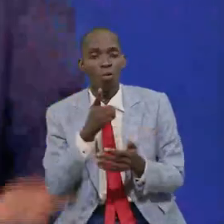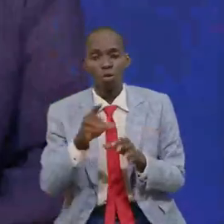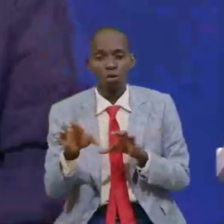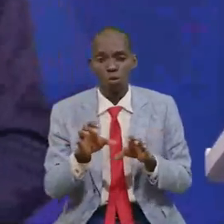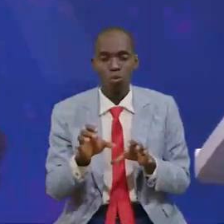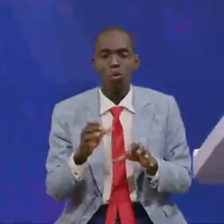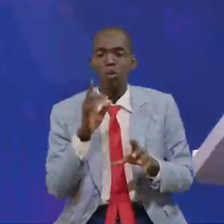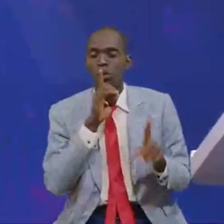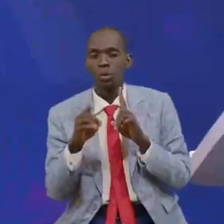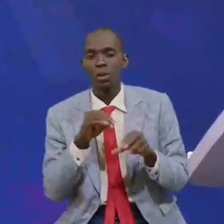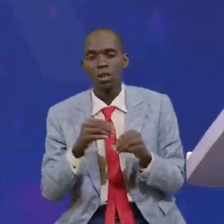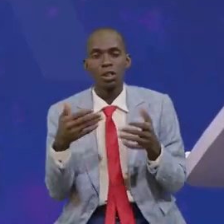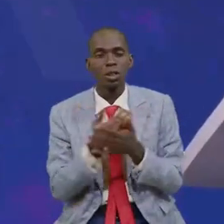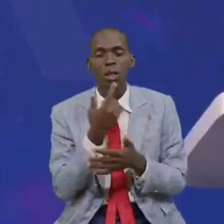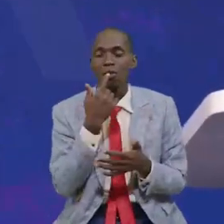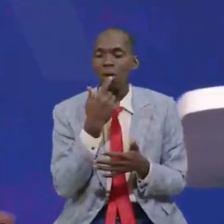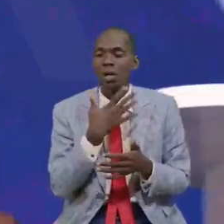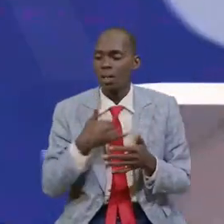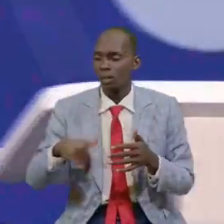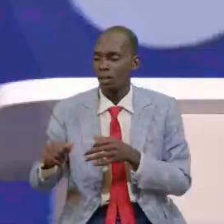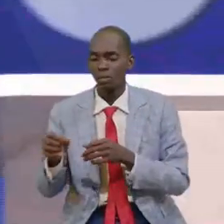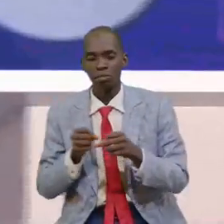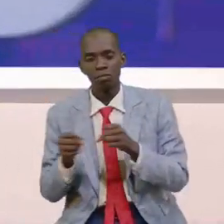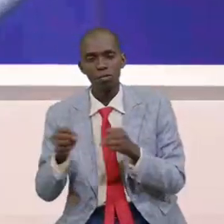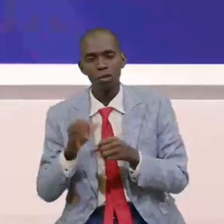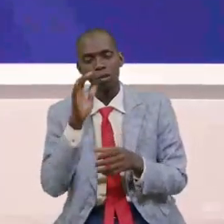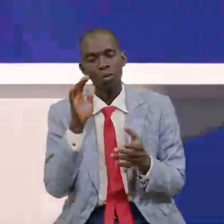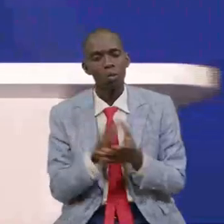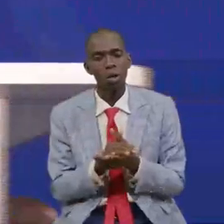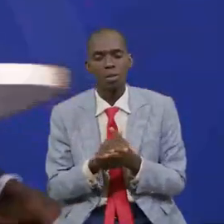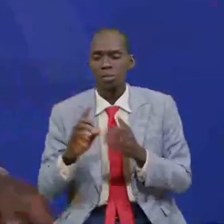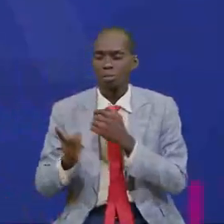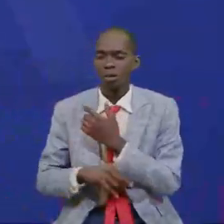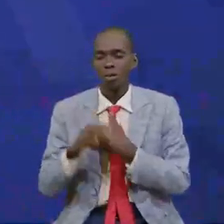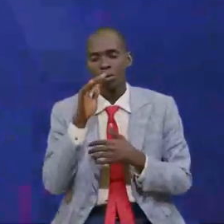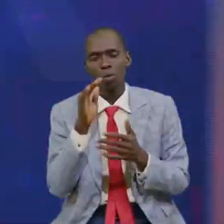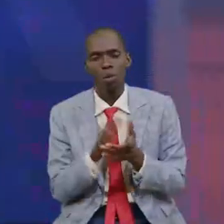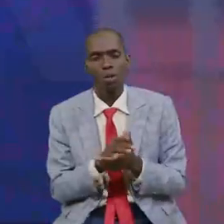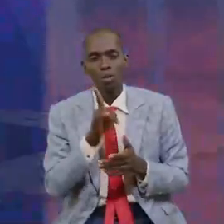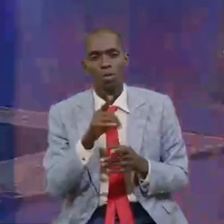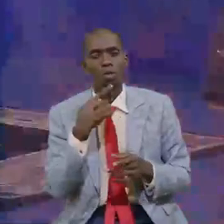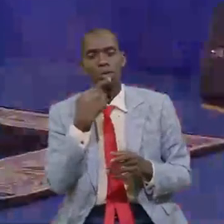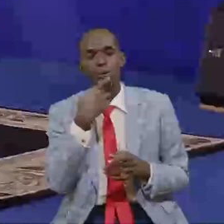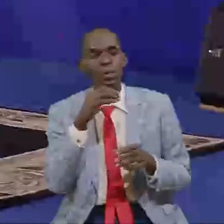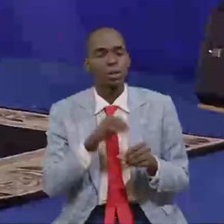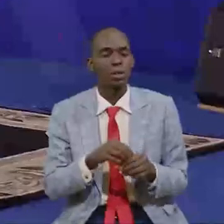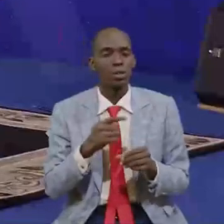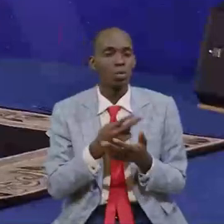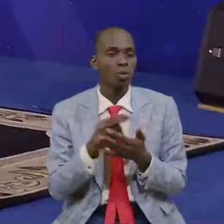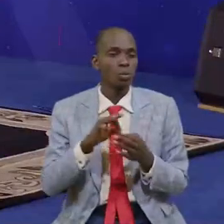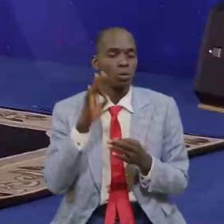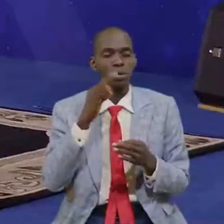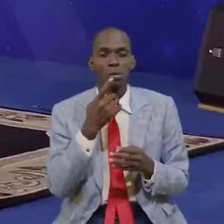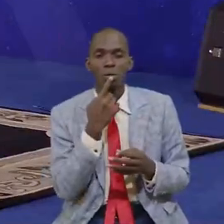tu parles en langue et tu voles l'argent de l'église. Tu parles en langue et tu fais des